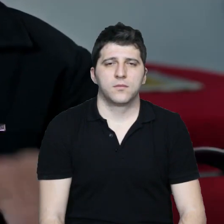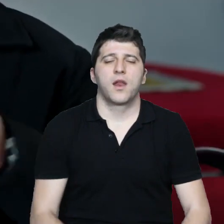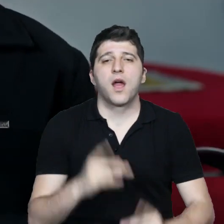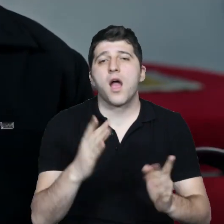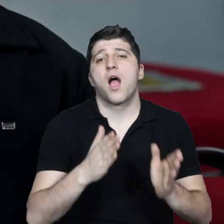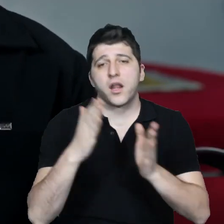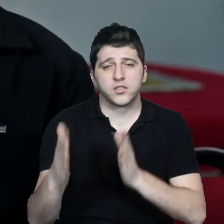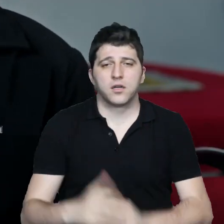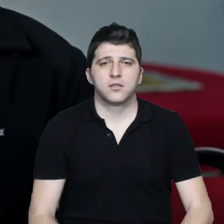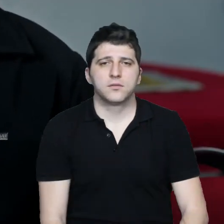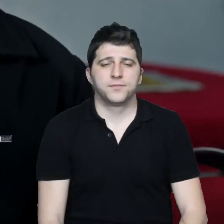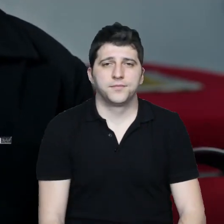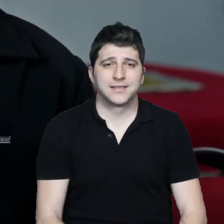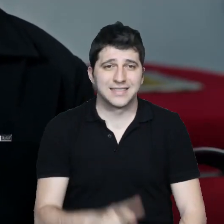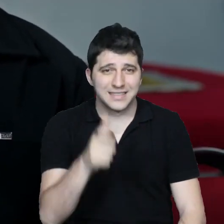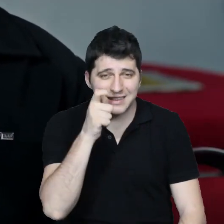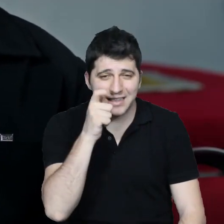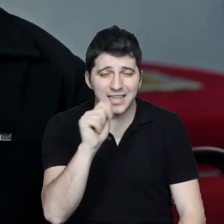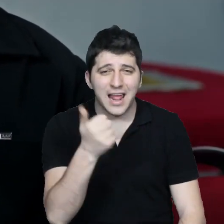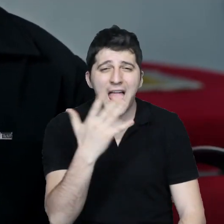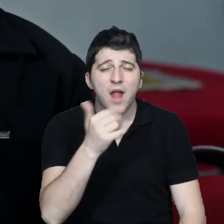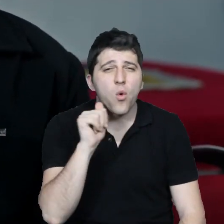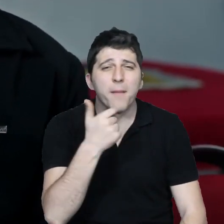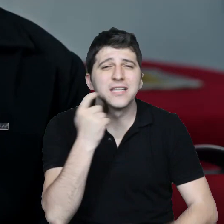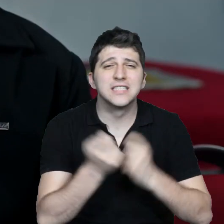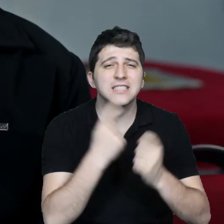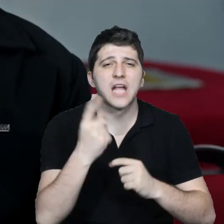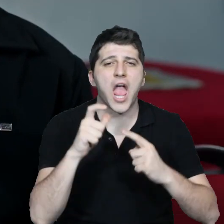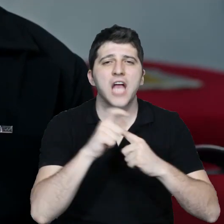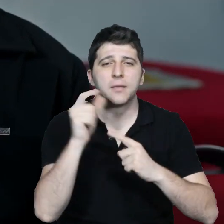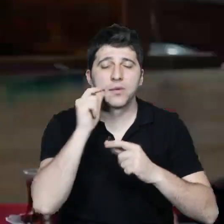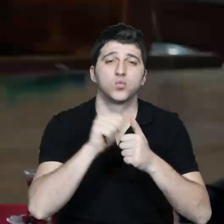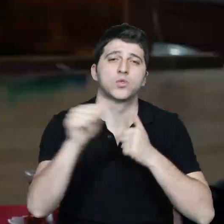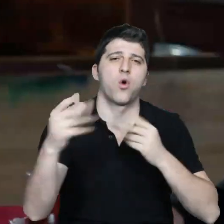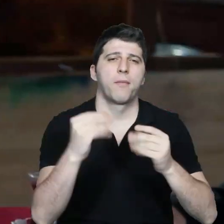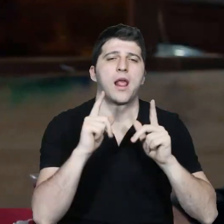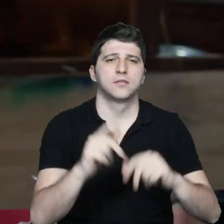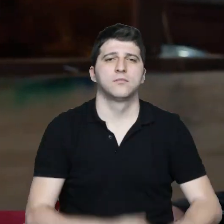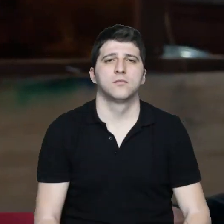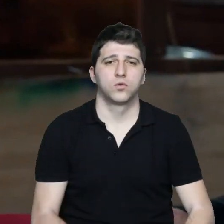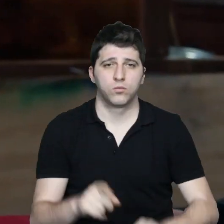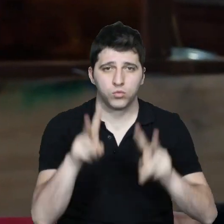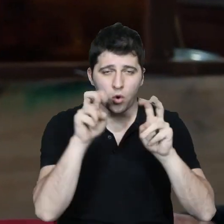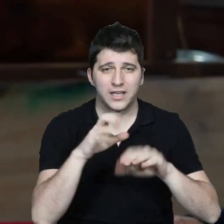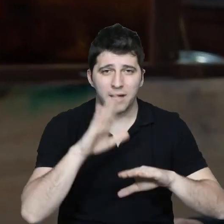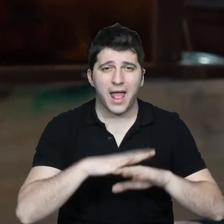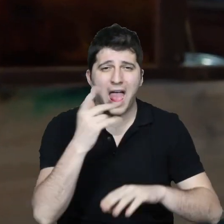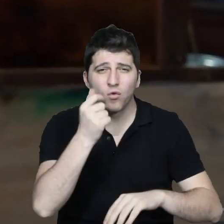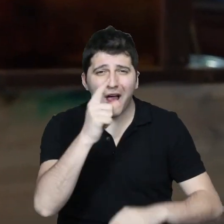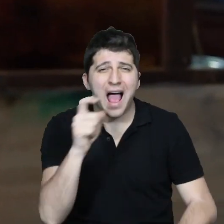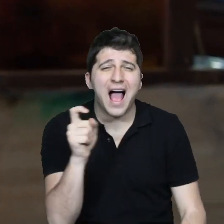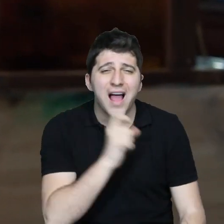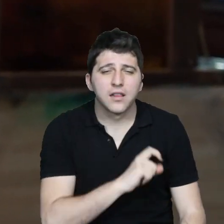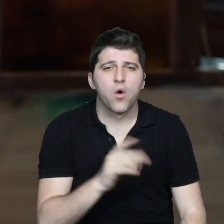Ayrıca dikkat etmeniz gereken en önemli şeylerden birisi Ejder Bey'den uzak durmak. Bu konuda yapabileceğiniz en küçük bir